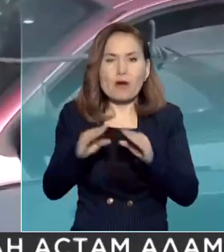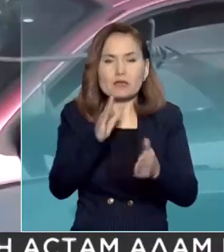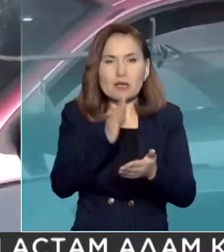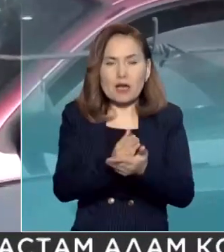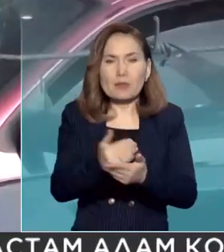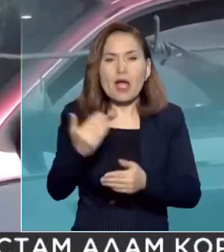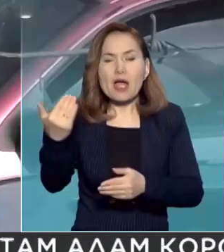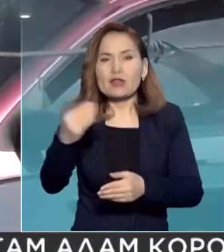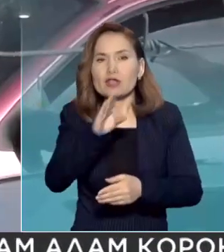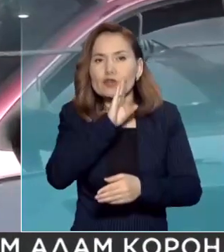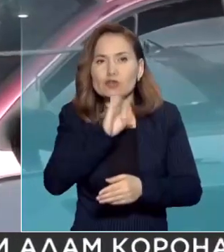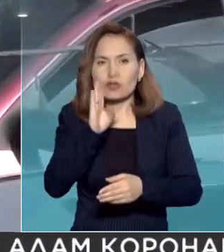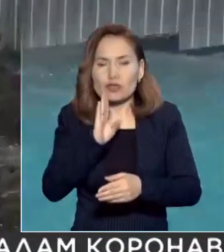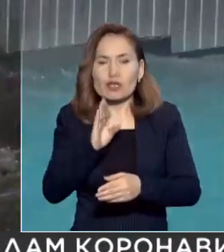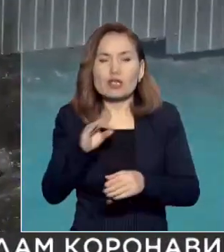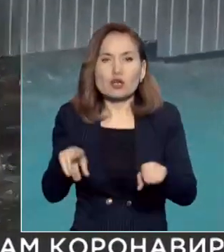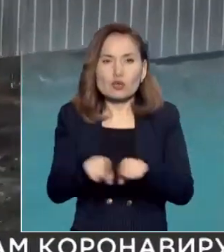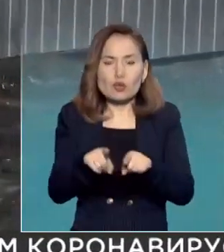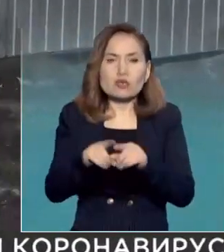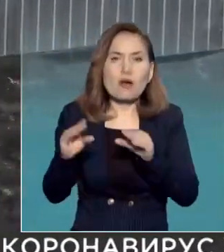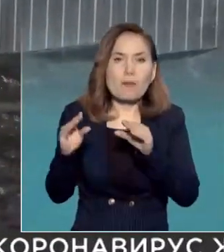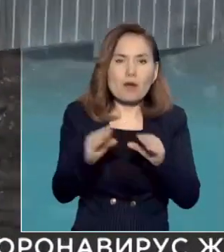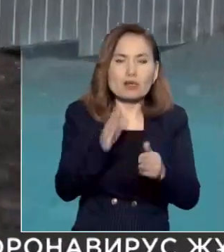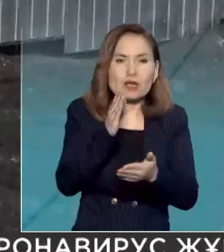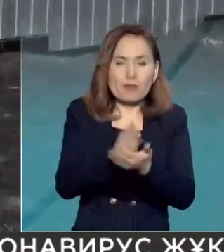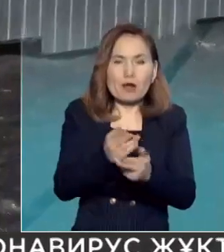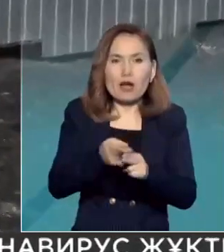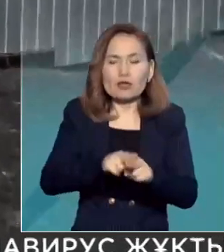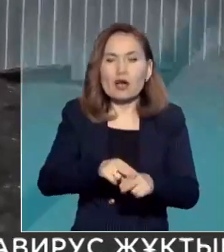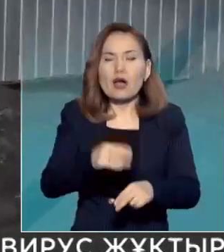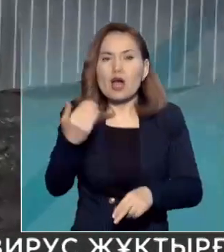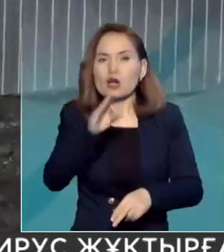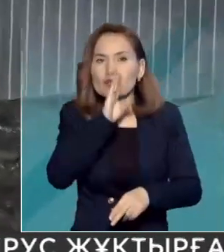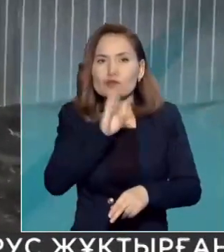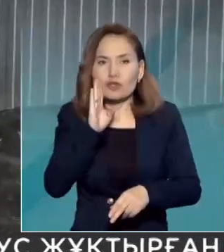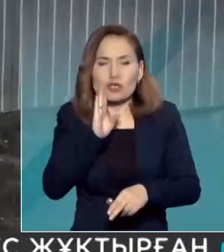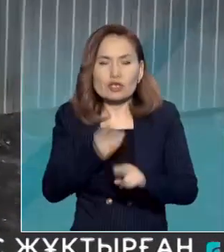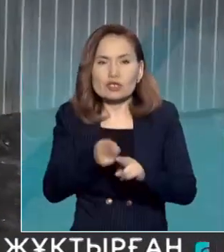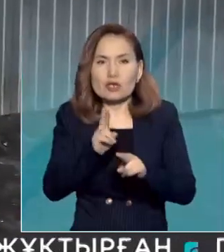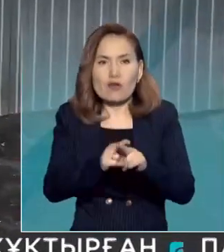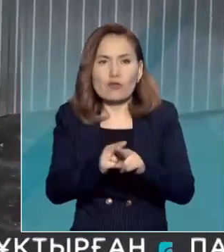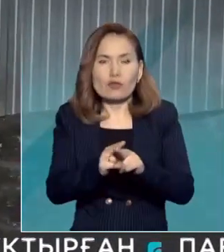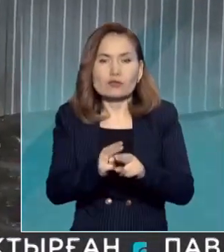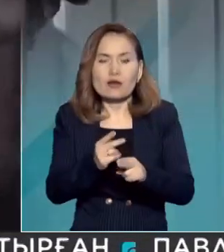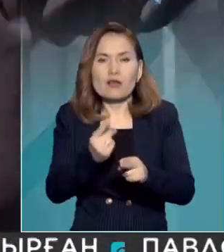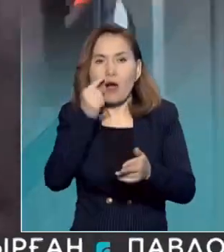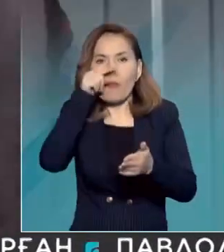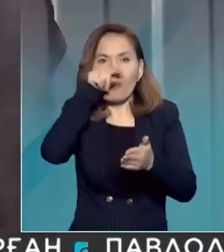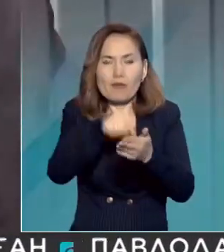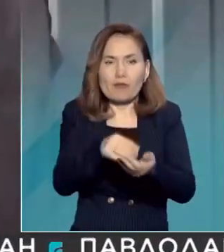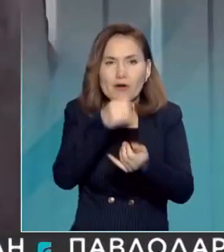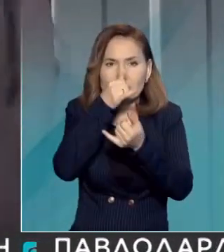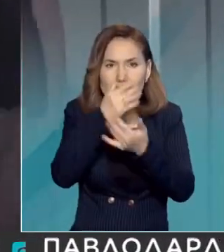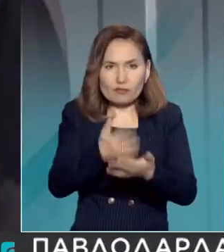Екатерина Лобанчукке тиесілі. Айып тұрағының есігі ашылмағандықтан ол алып қоршаудың үстінен сығалауға мәжбүр болды.